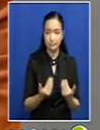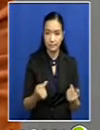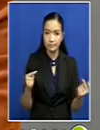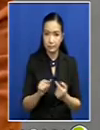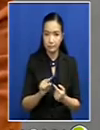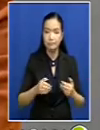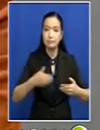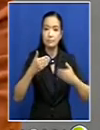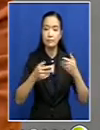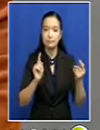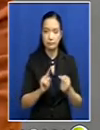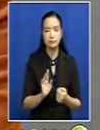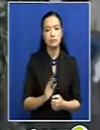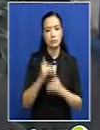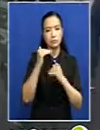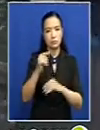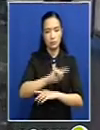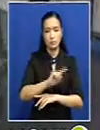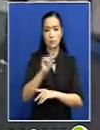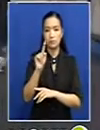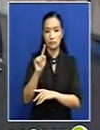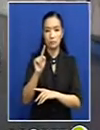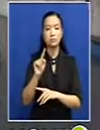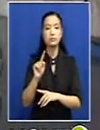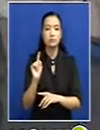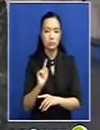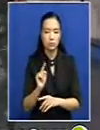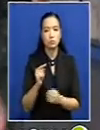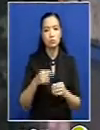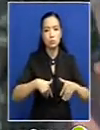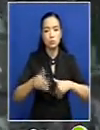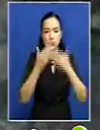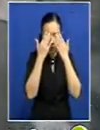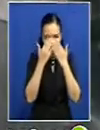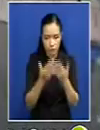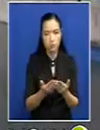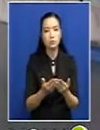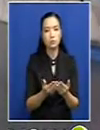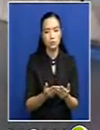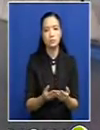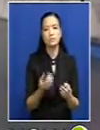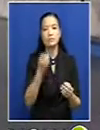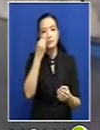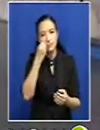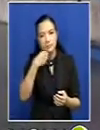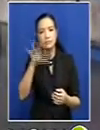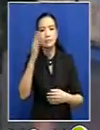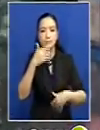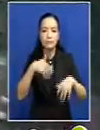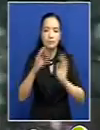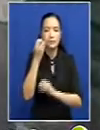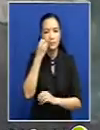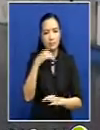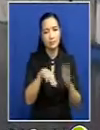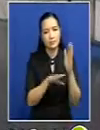ารีรายอนะครับกำลังกำหนดวันที่1ของเดือนชาวานชาวมุสลิมหลายคนกลับบ้านในพื้นที่3จังหวัดชายแดนภาคใต้